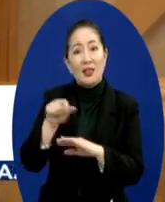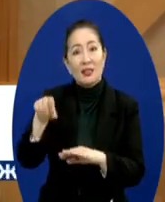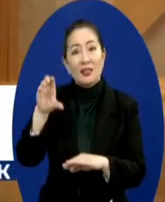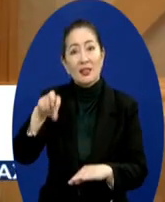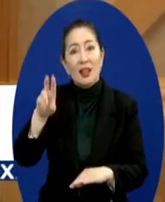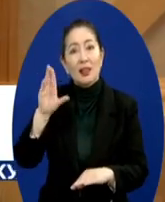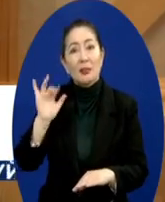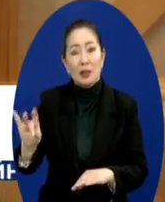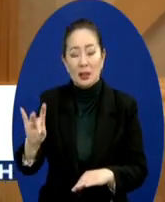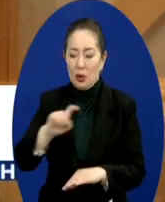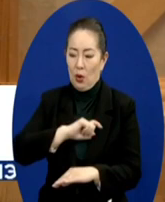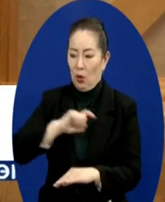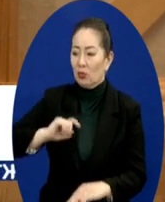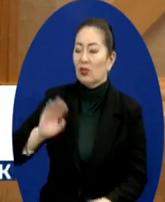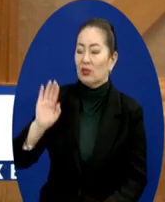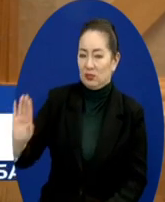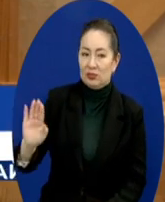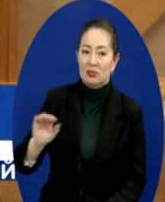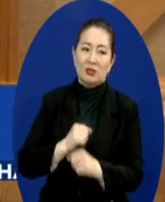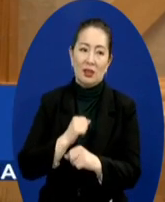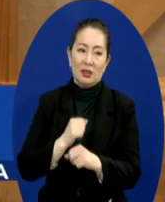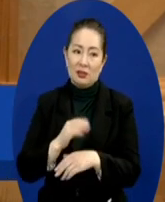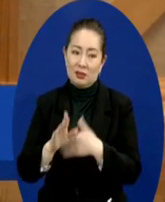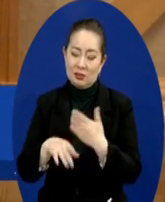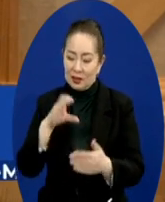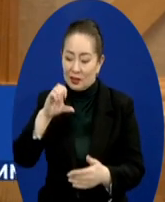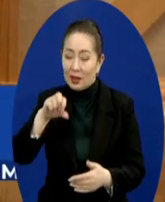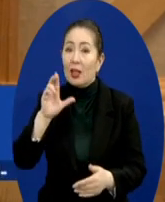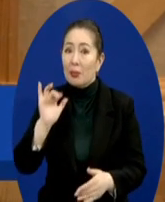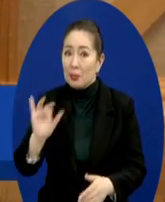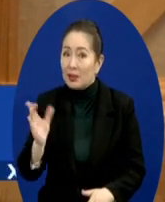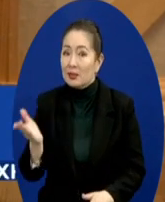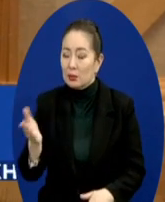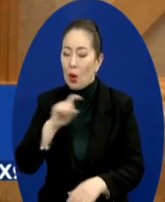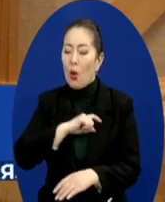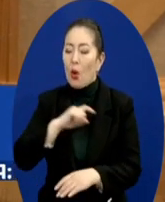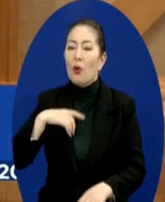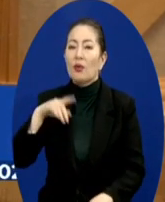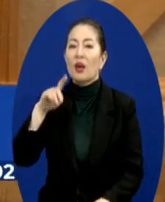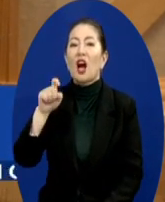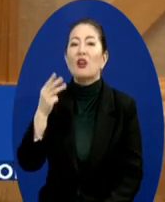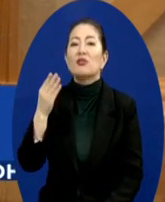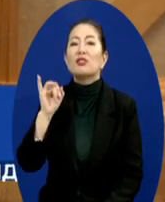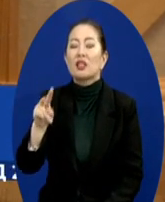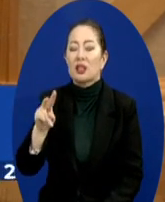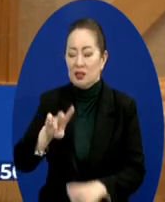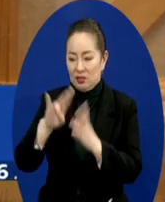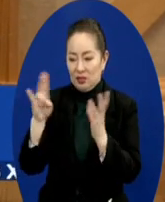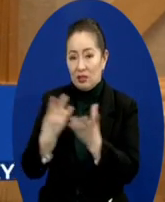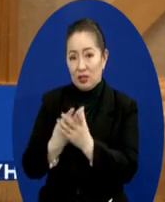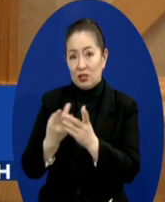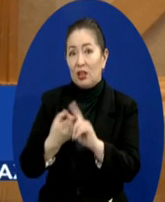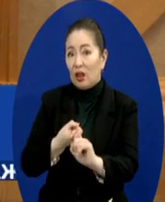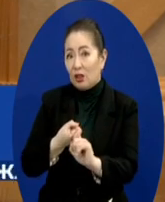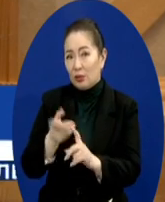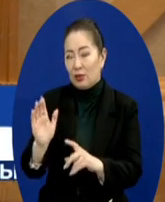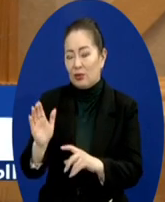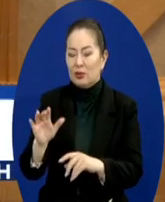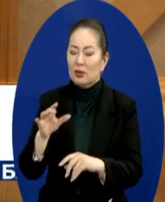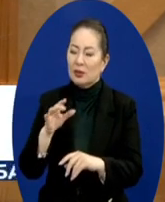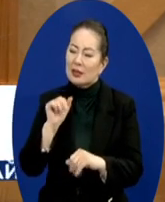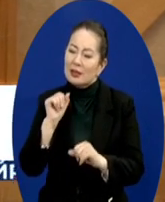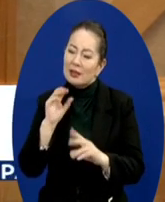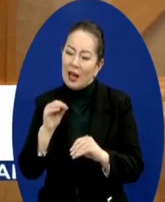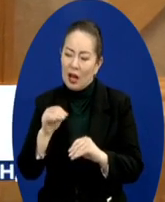салбар өөрөө хувийн хөвшилтээр тулгарч ажилладаг энэ салбарын хувьд хувийн хөвшлийнхний нэгдэл холбоодуудыг хэрхэн